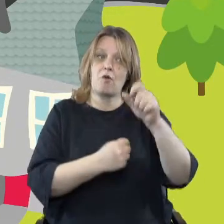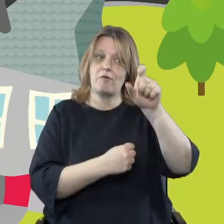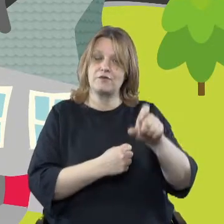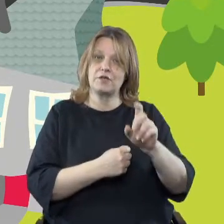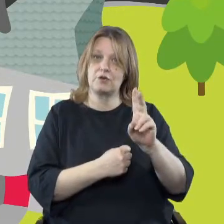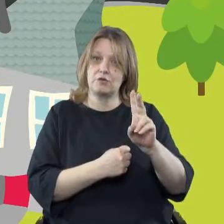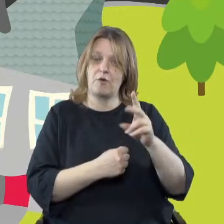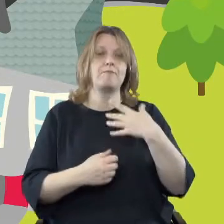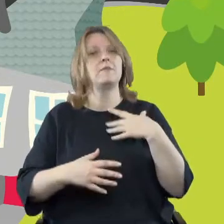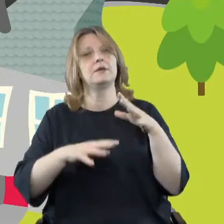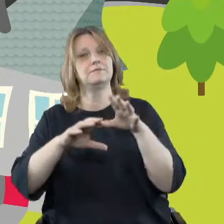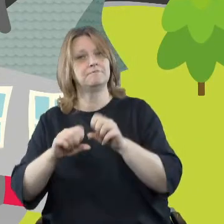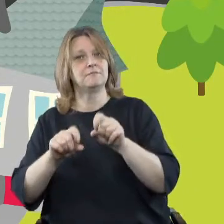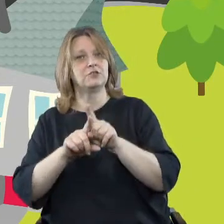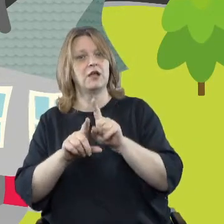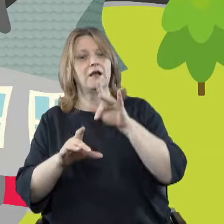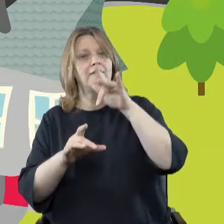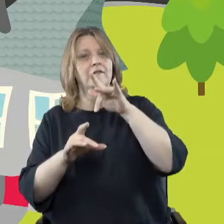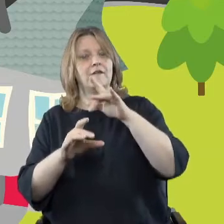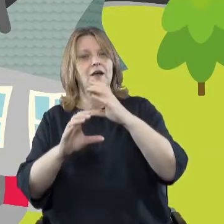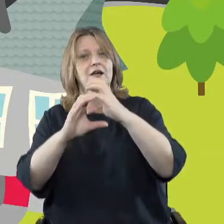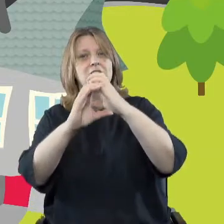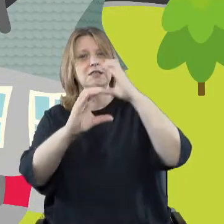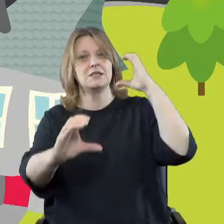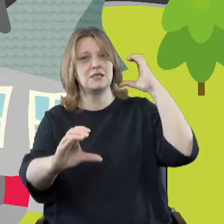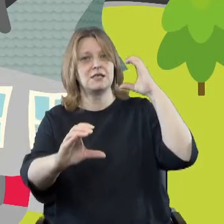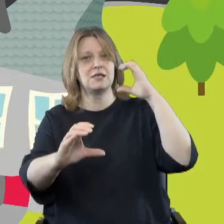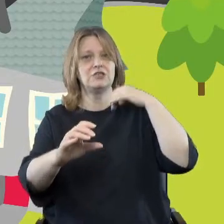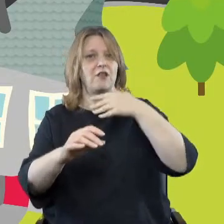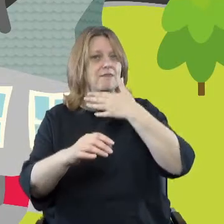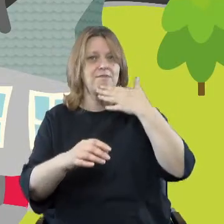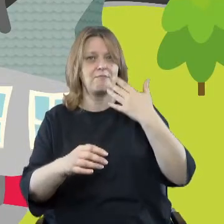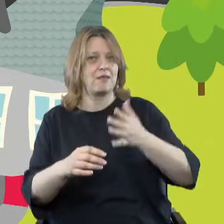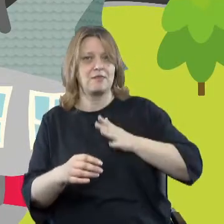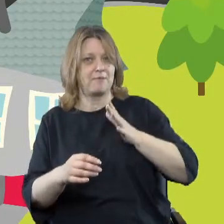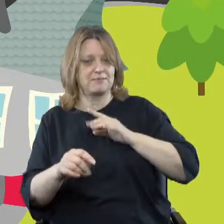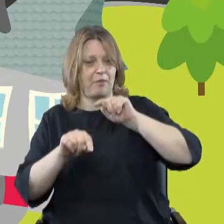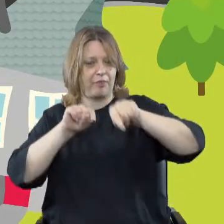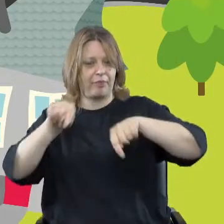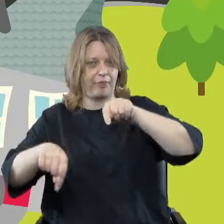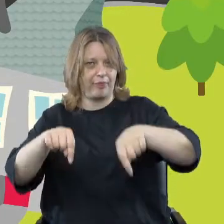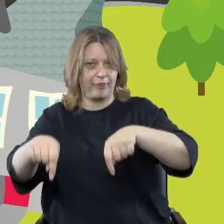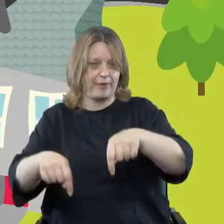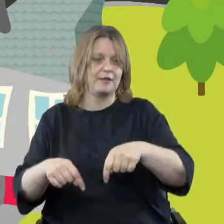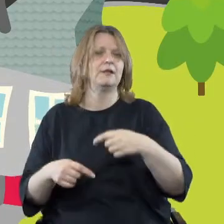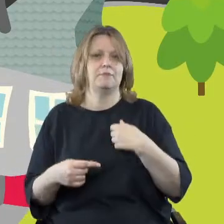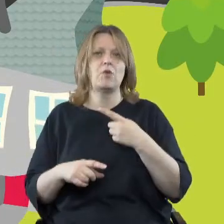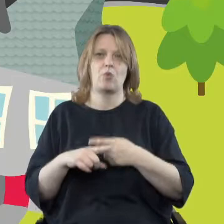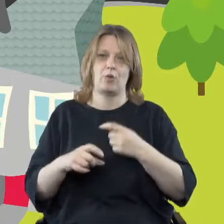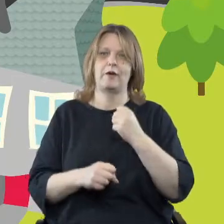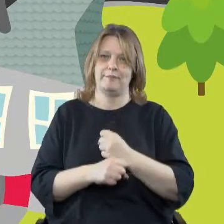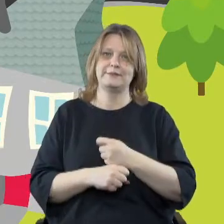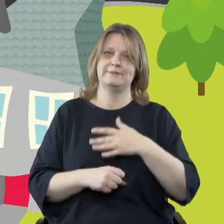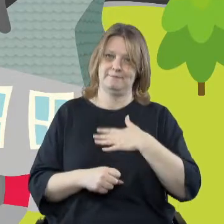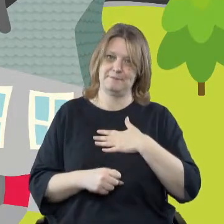zatrzymujemy cysterny, badamy, czy nic się tam z nich nie wylewa na drogę, niebezpiecznych żadnych substancji. Także mamy troszkę pracy